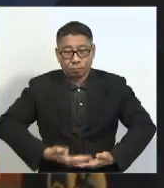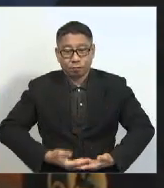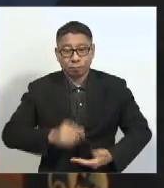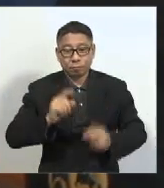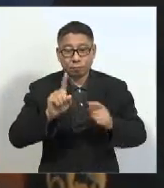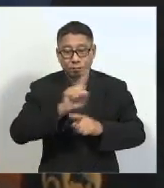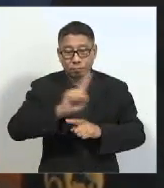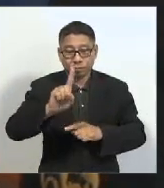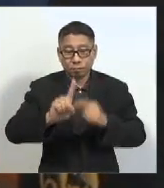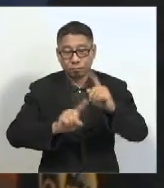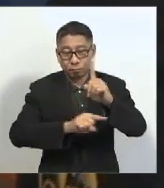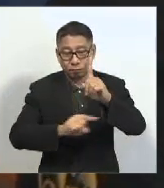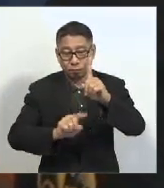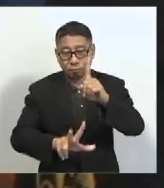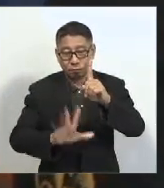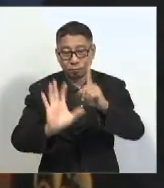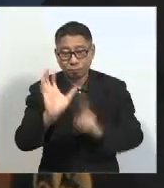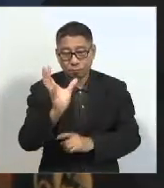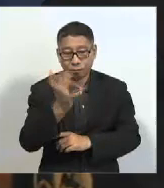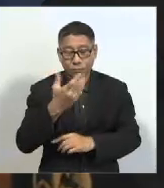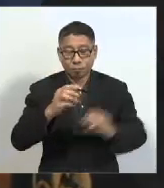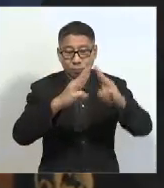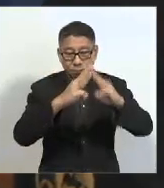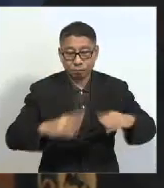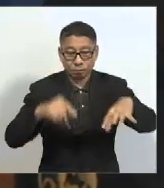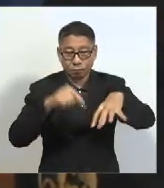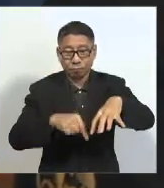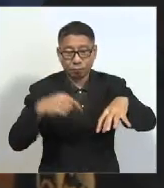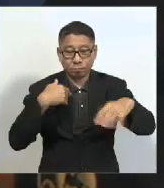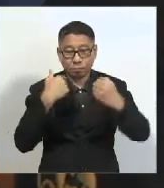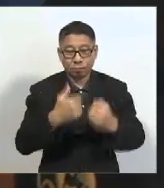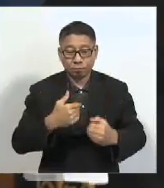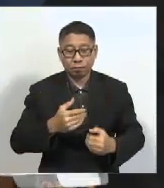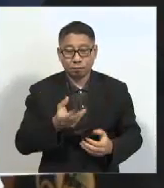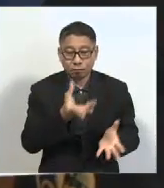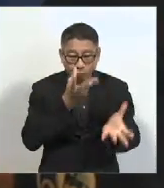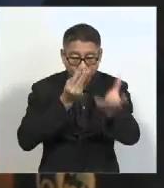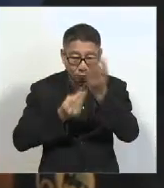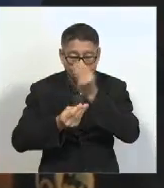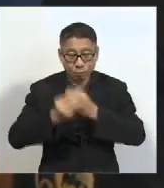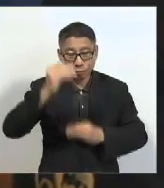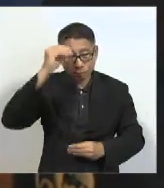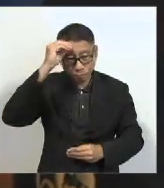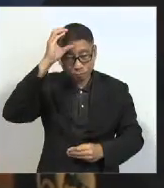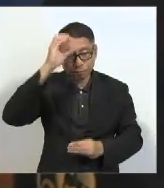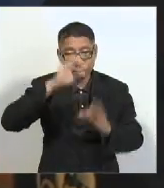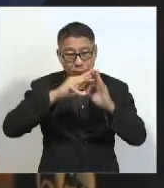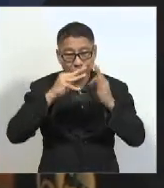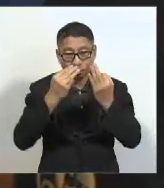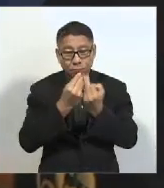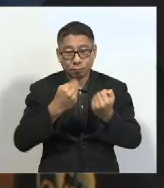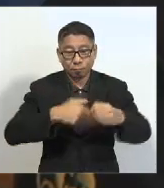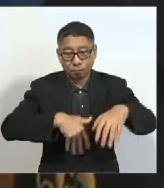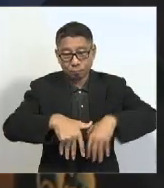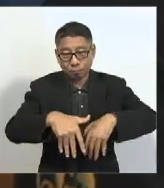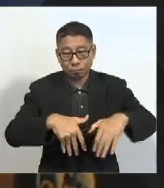กอยู่วัดมหาพรหมโพธิราชแล้วก็วัดกลางศรีเชียงใหม่แล้วก็ฐานเรียนรู้ในหมู่บ้านเนื่องจากบ้านท่าวัดเป็นหมู่บ้านชุม